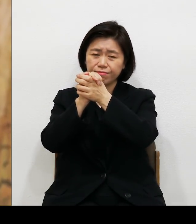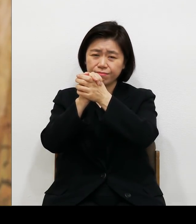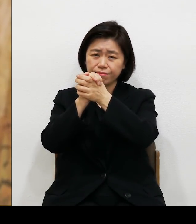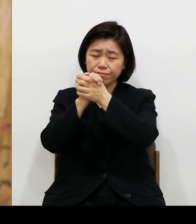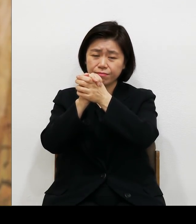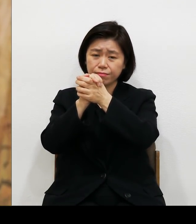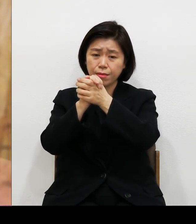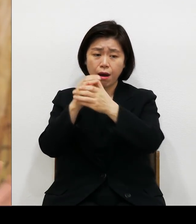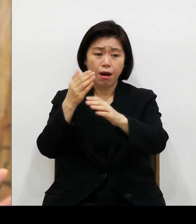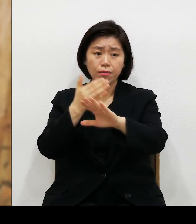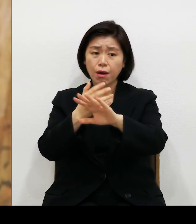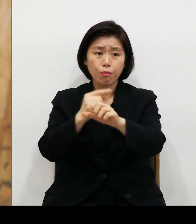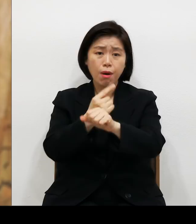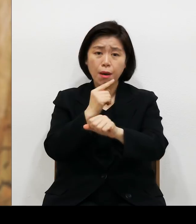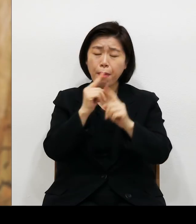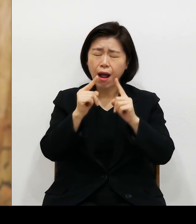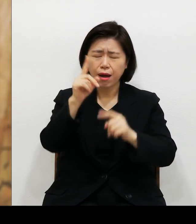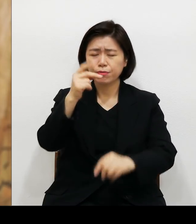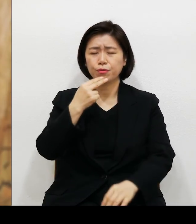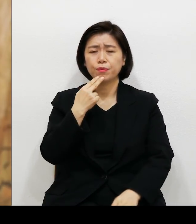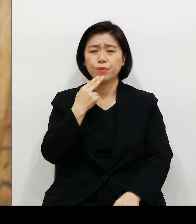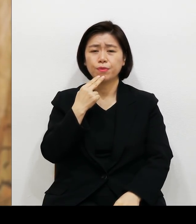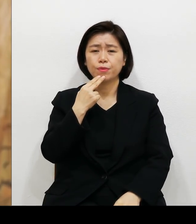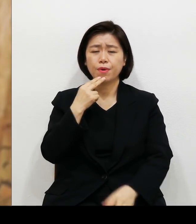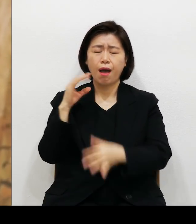뭐 정말 다른 말 아무것도 안 하고요.